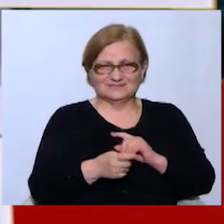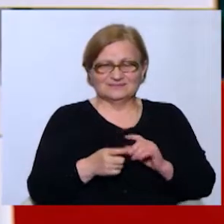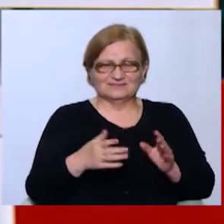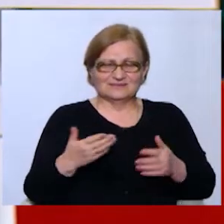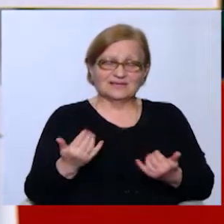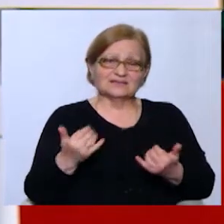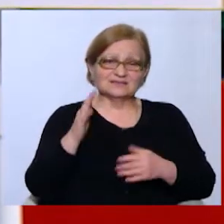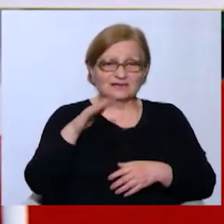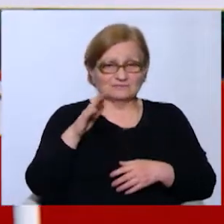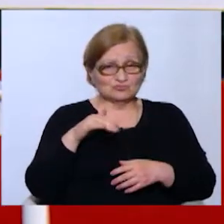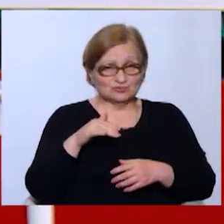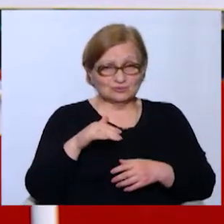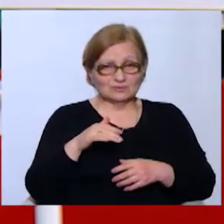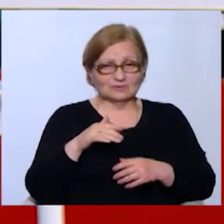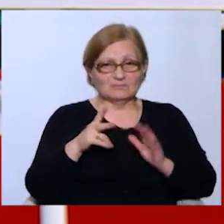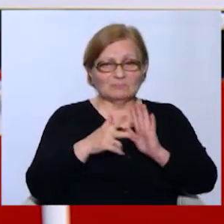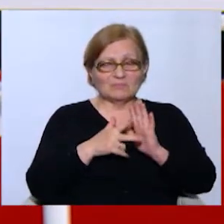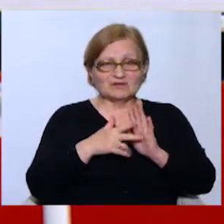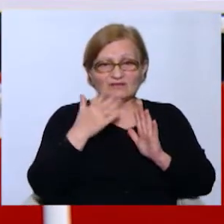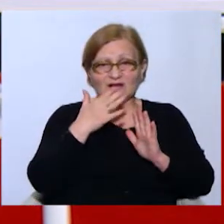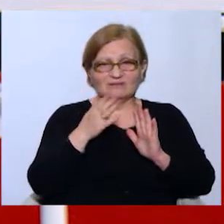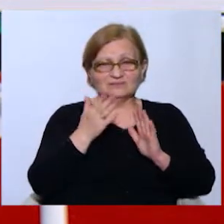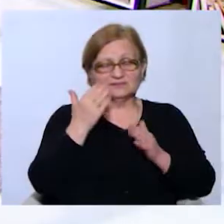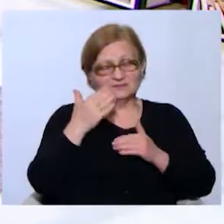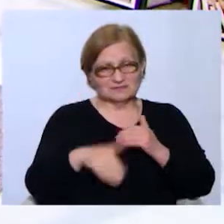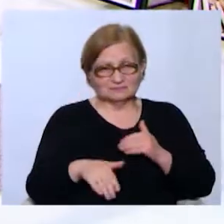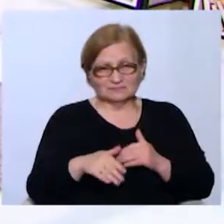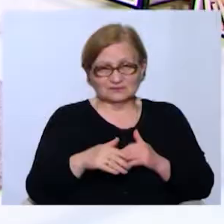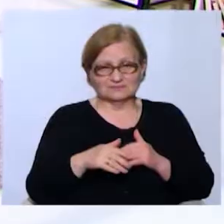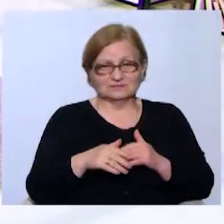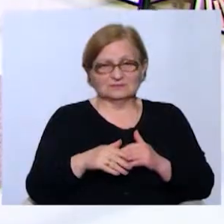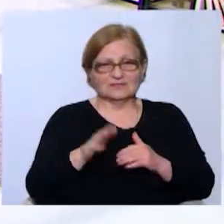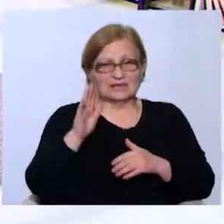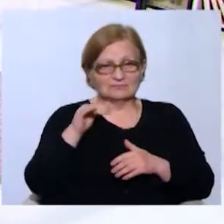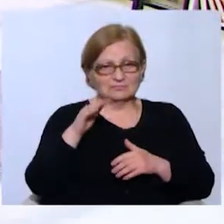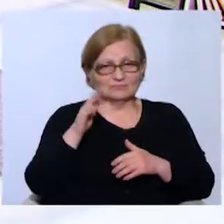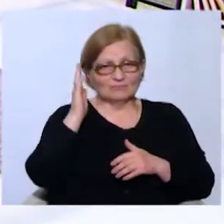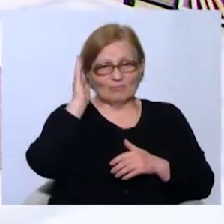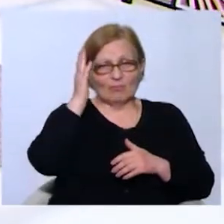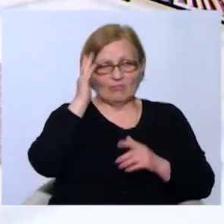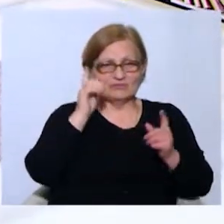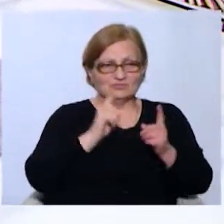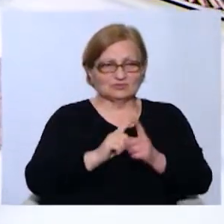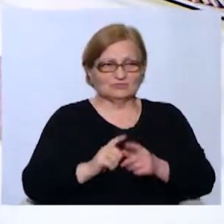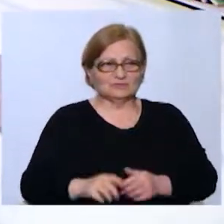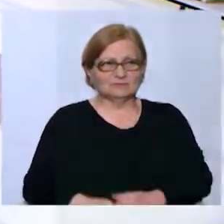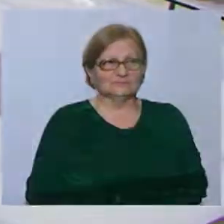უნდა დაგემშვიდობოთ. ჩვენი მერვე გაკვეთილიც უკვე დასრულდა. აბა, გემშვიდობებით. მომავალ შეხვედრამდე.